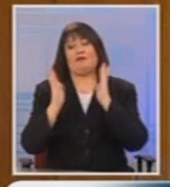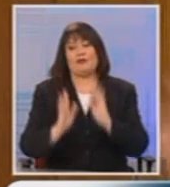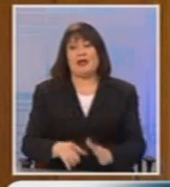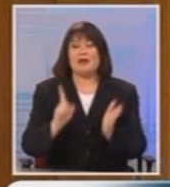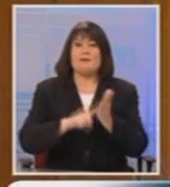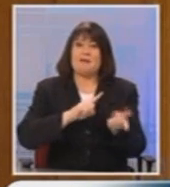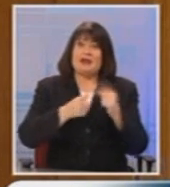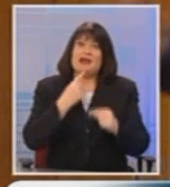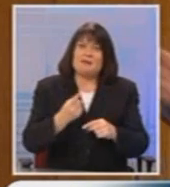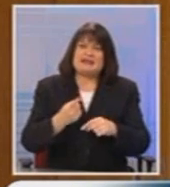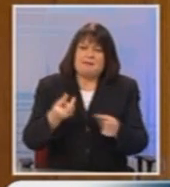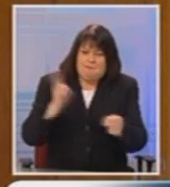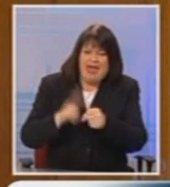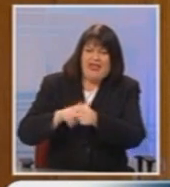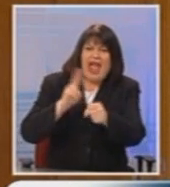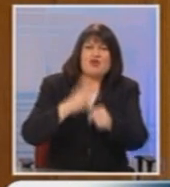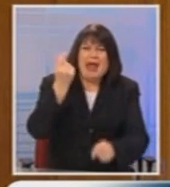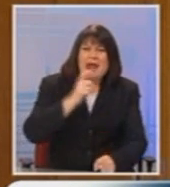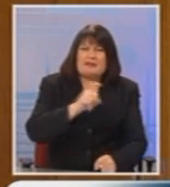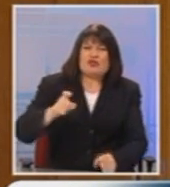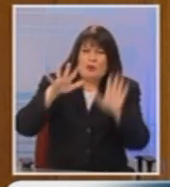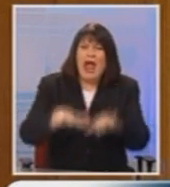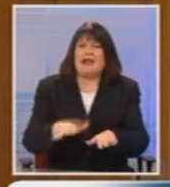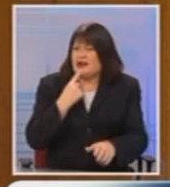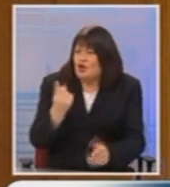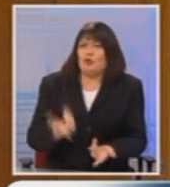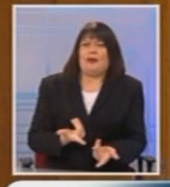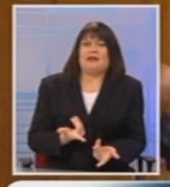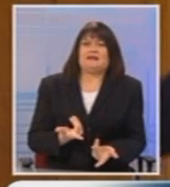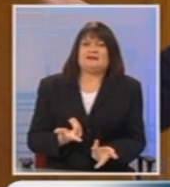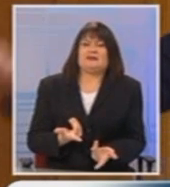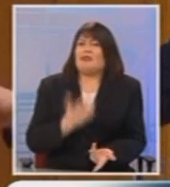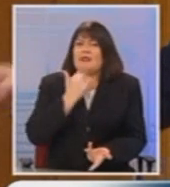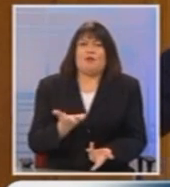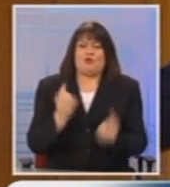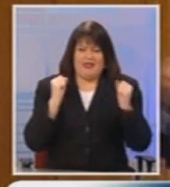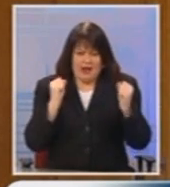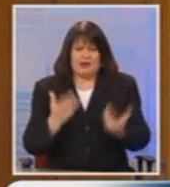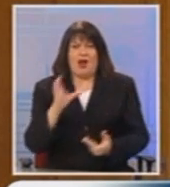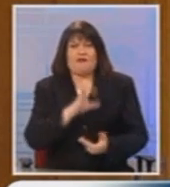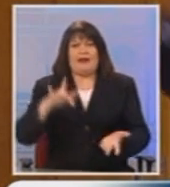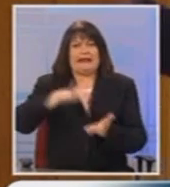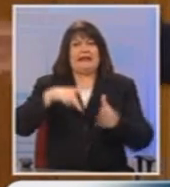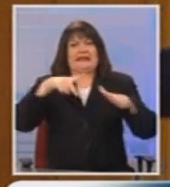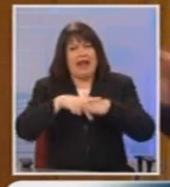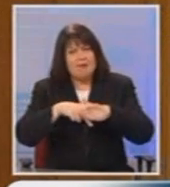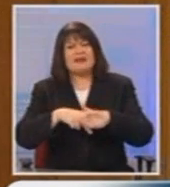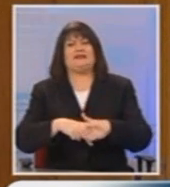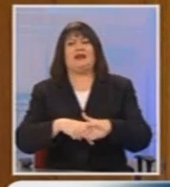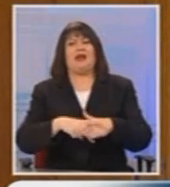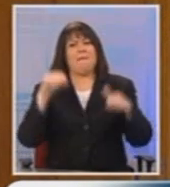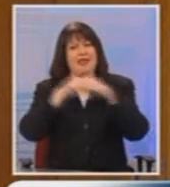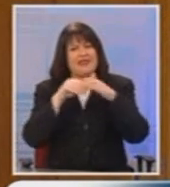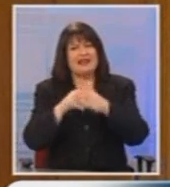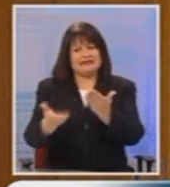να πείτε εμείς πεθαίνουμε, έχουμε 1,5 εκατομμύρια ανέργους και θέλουμε η Ευρωπαϊκή Κεντρική Τράπεζα, η Ευρωπαϊκή Τράπεζα